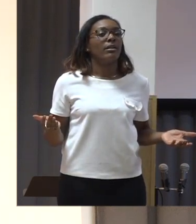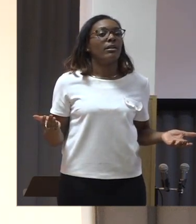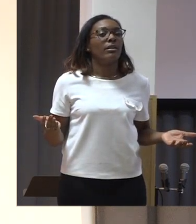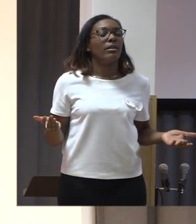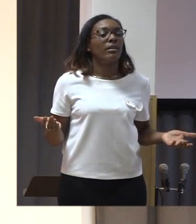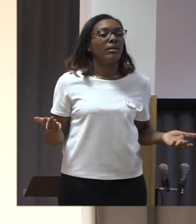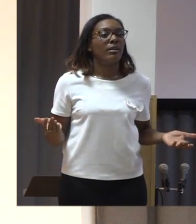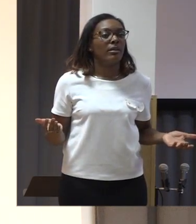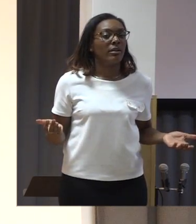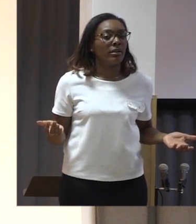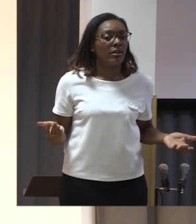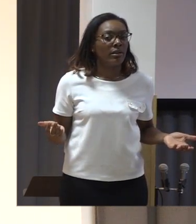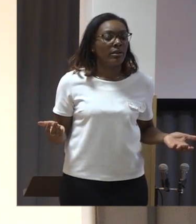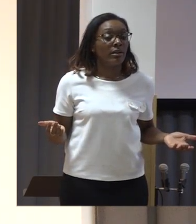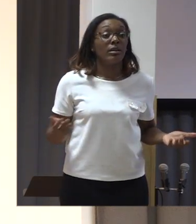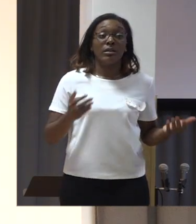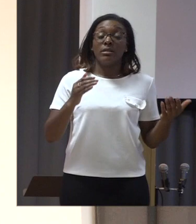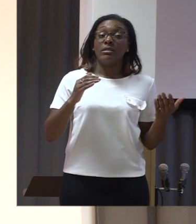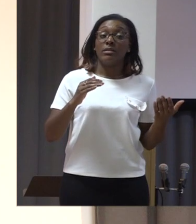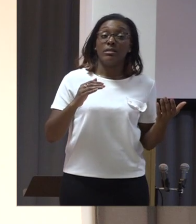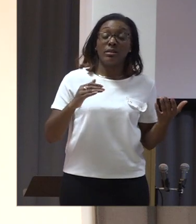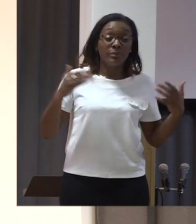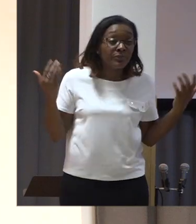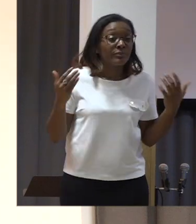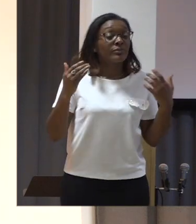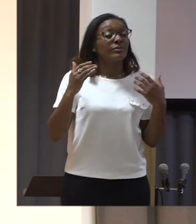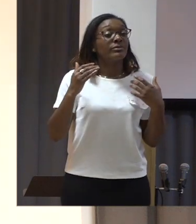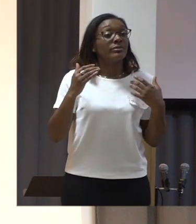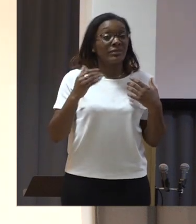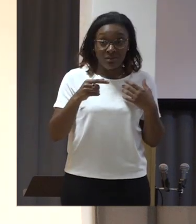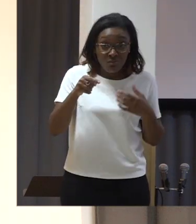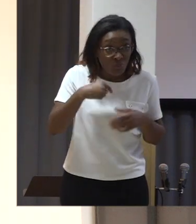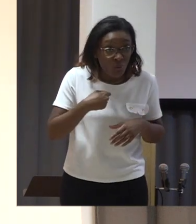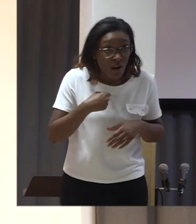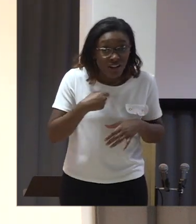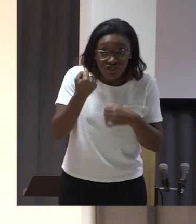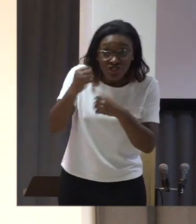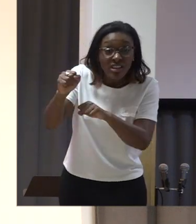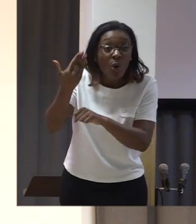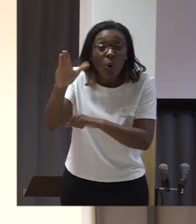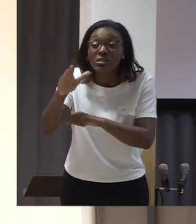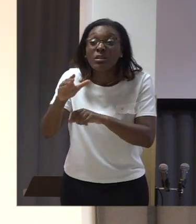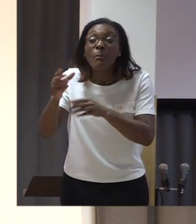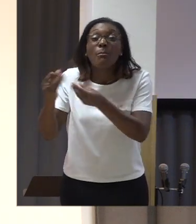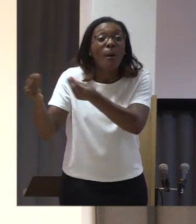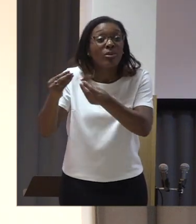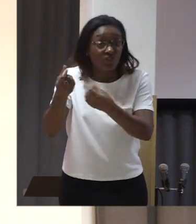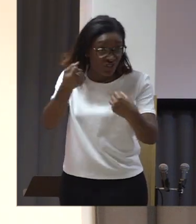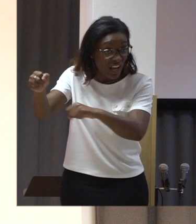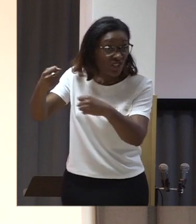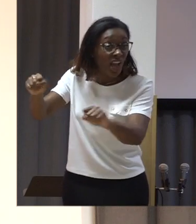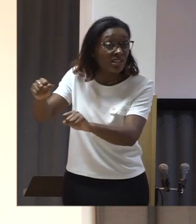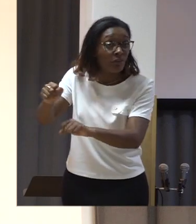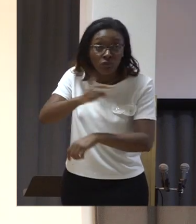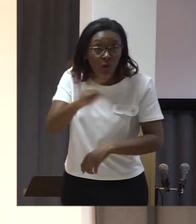verdict de Dieu ne se fait pas attendre, il dit, je ne chasserai pas les habitants de ce pays devant vous, au contraire, ils resteront à